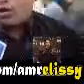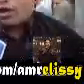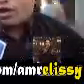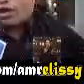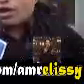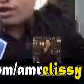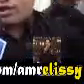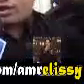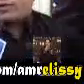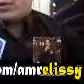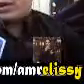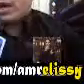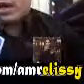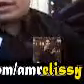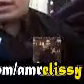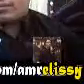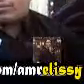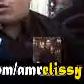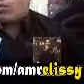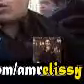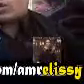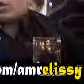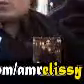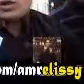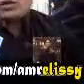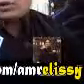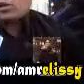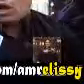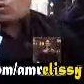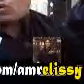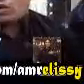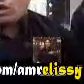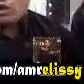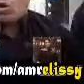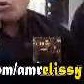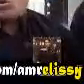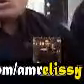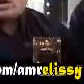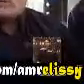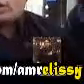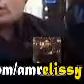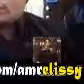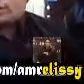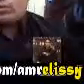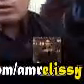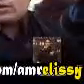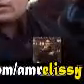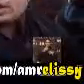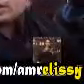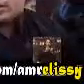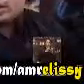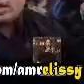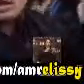كبيره، والناس في خناقات جامده وبنتخانق، وفي ناس بتتعور وممكن نقف